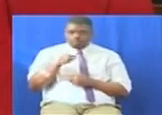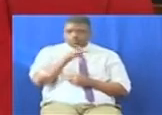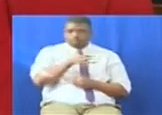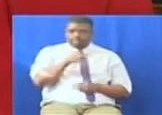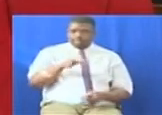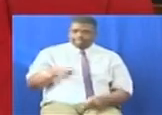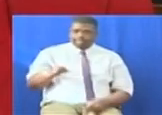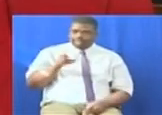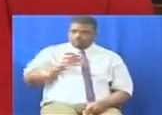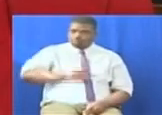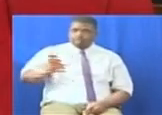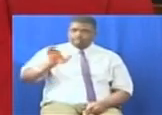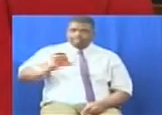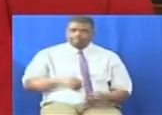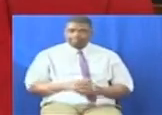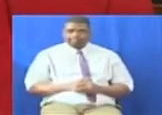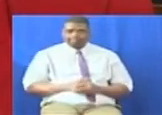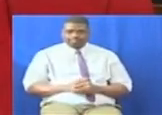wake.